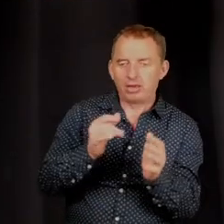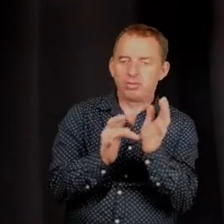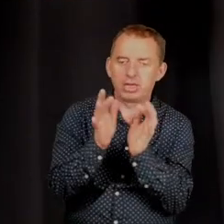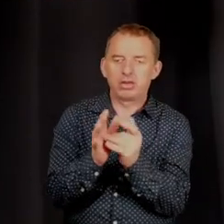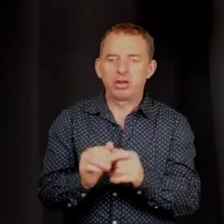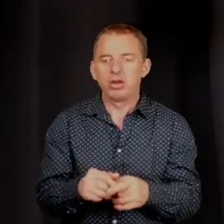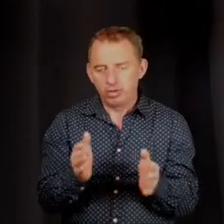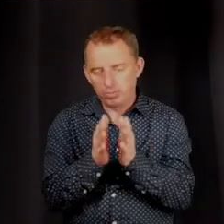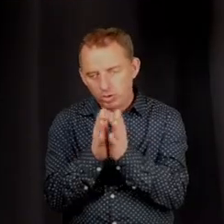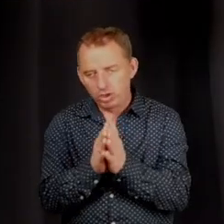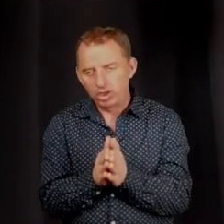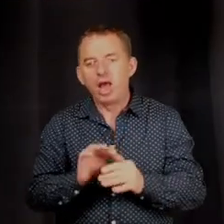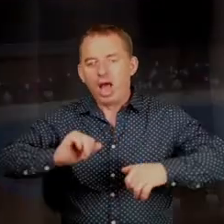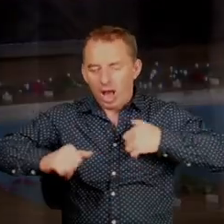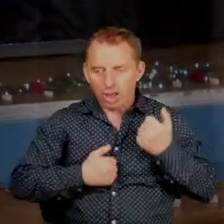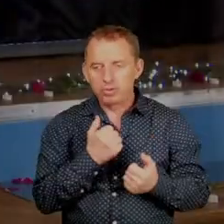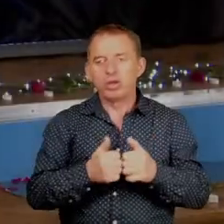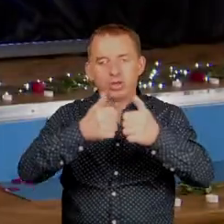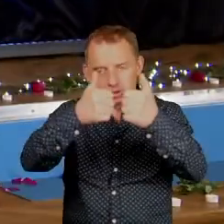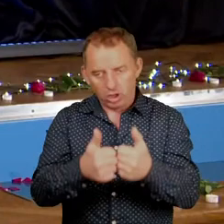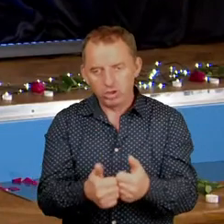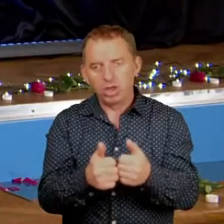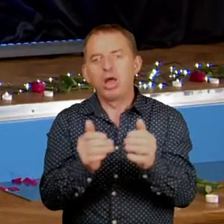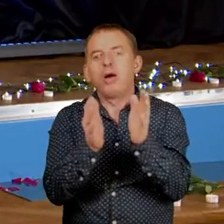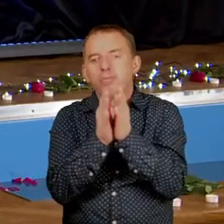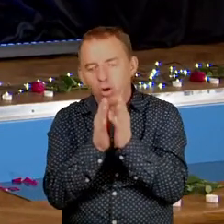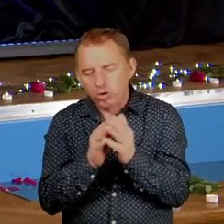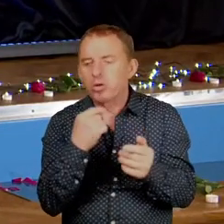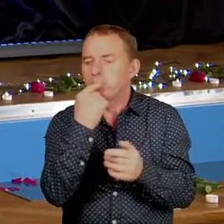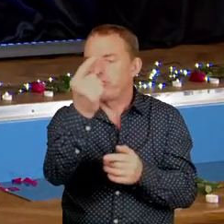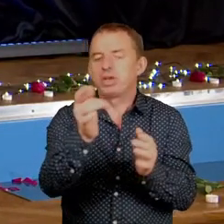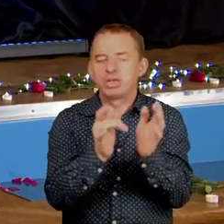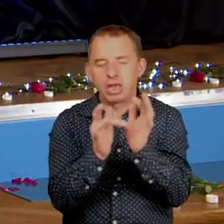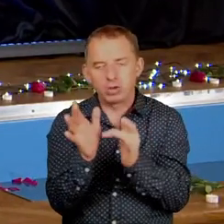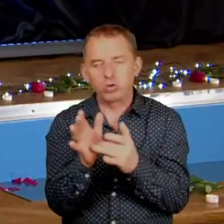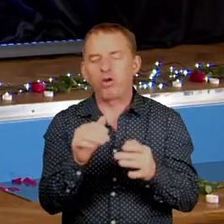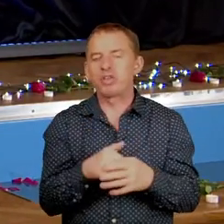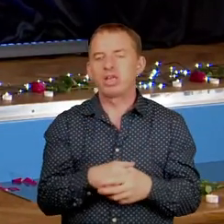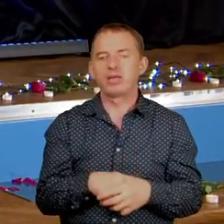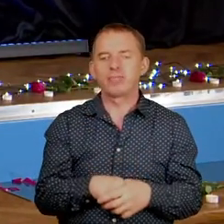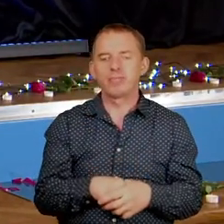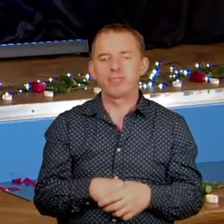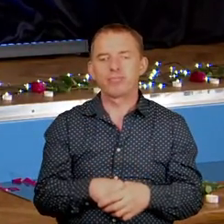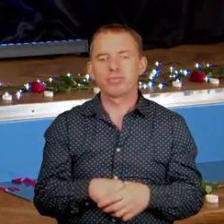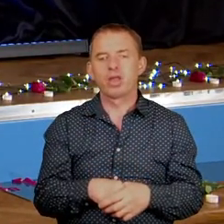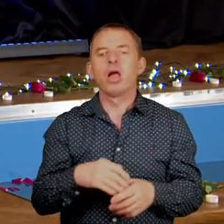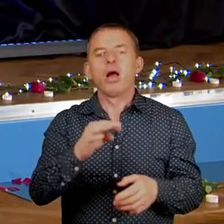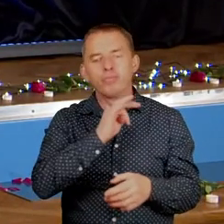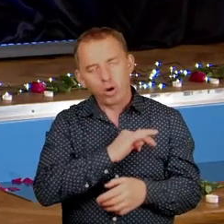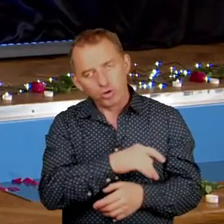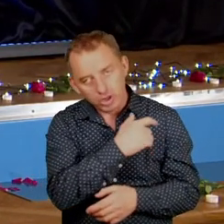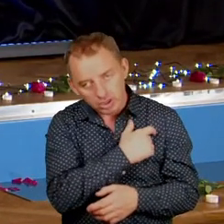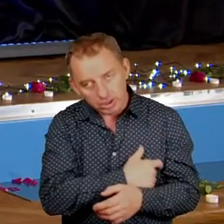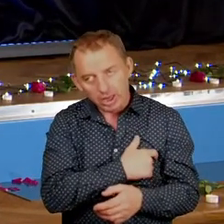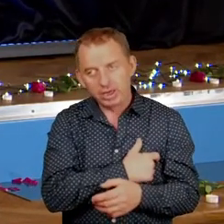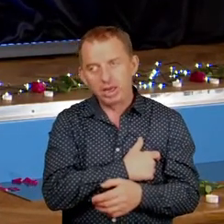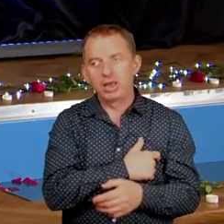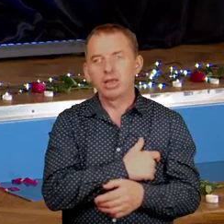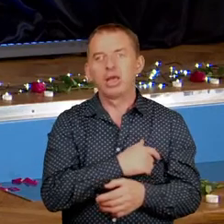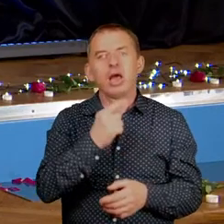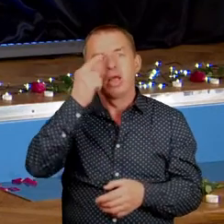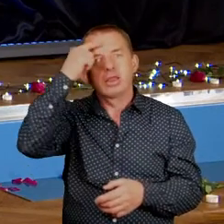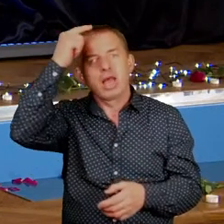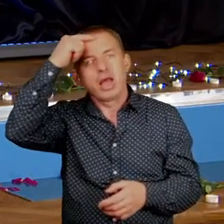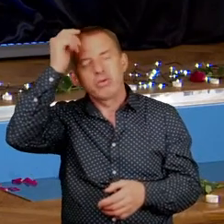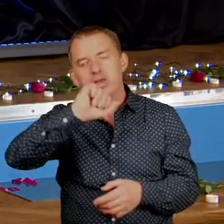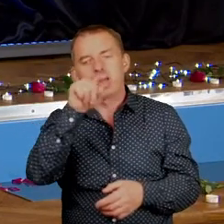say Jesus. Abyśmy stojąc mogli Jezusowi powiedzieć. My heart longs for home. Moje serce tęskni za